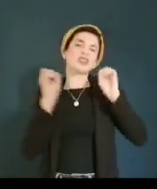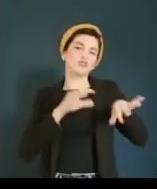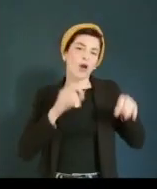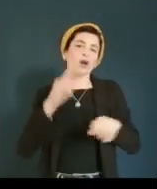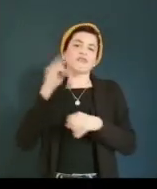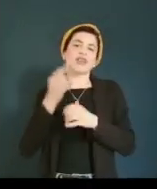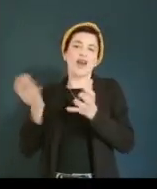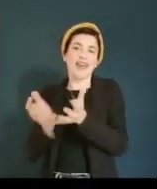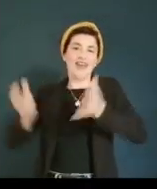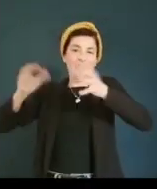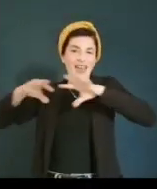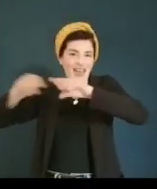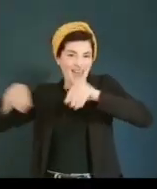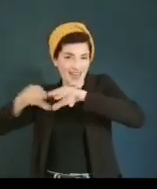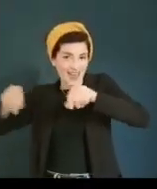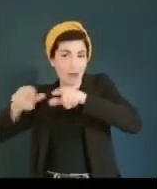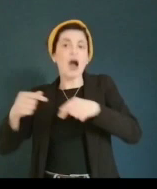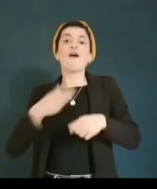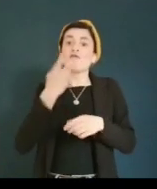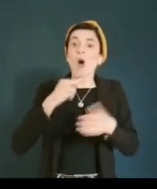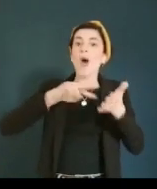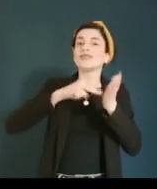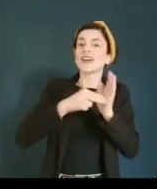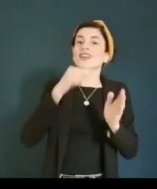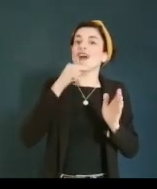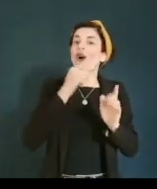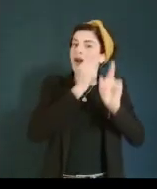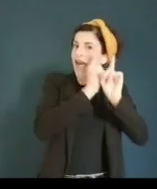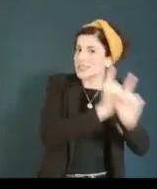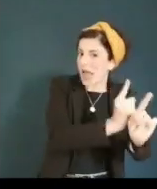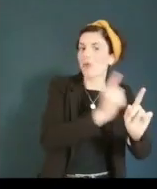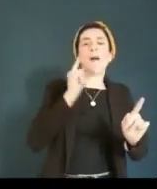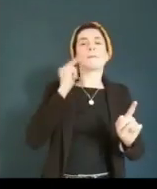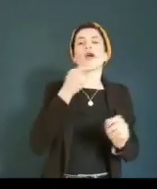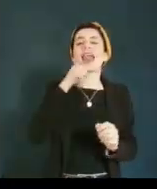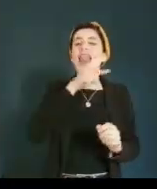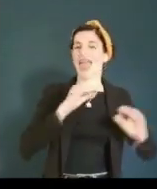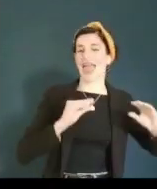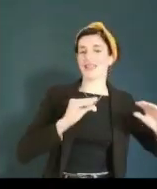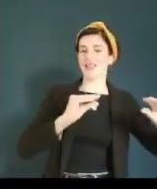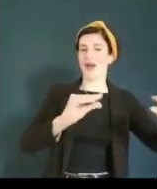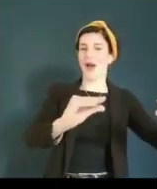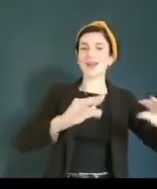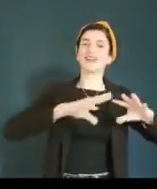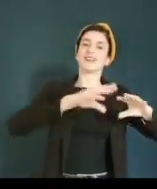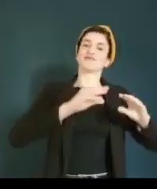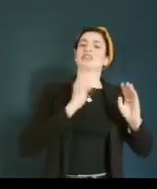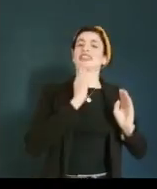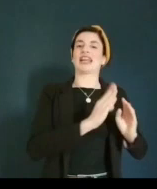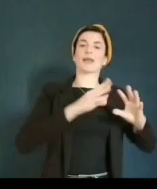se volete proprio seguire la tecnica, delle nonne, potreste avere qua una bella spianatoia di legno e